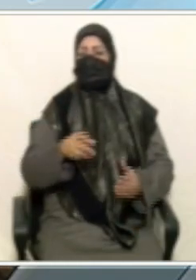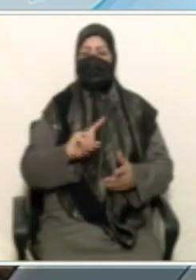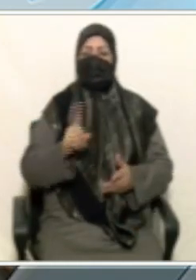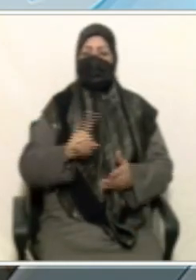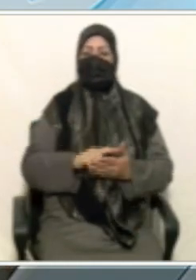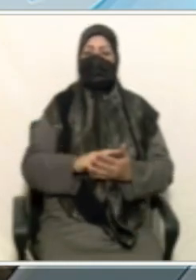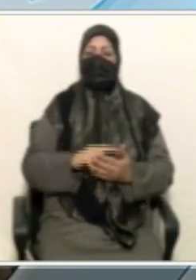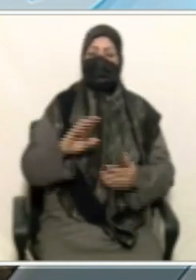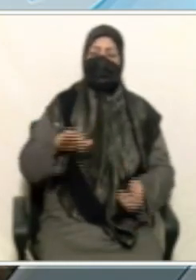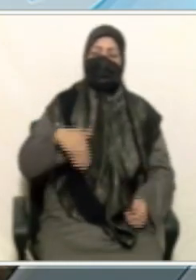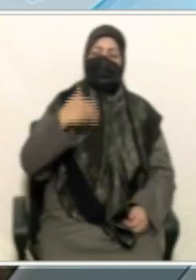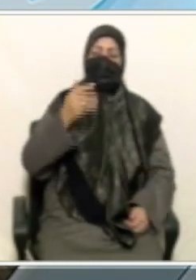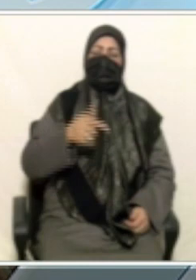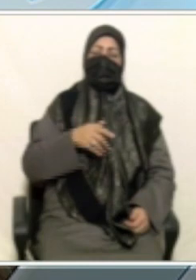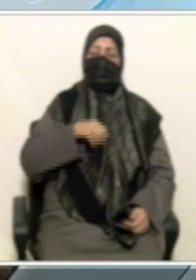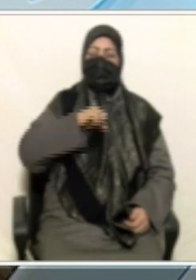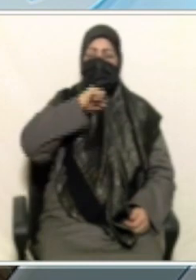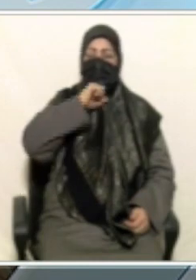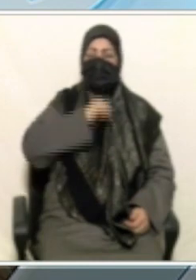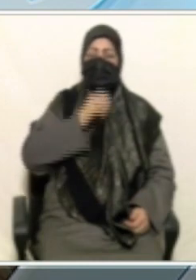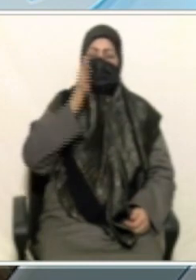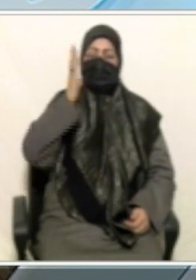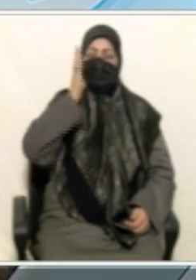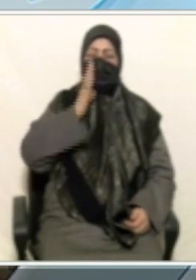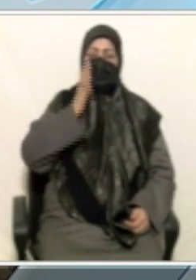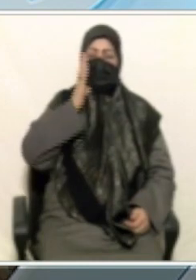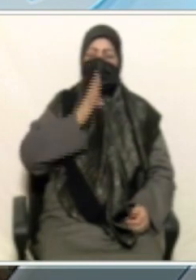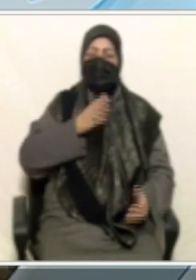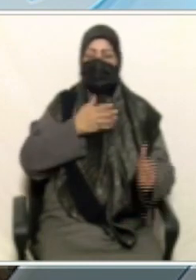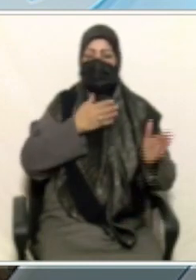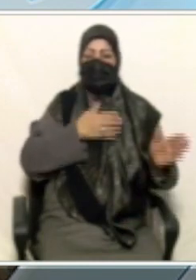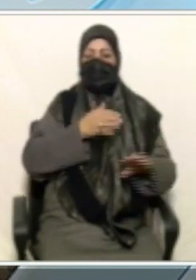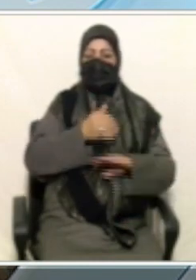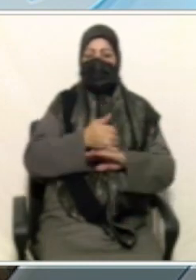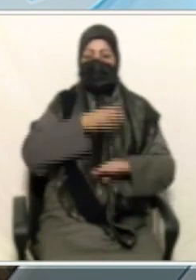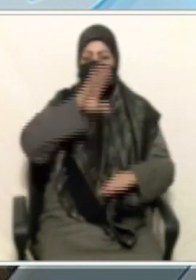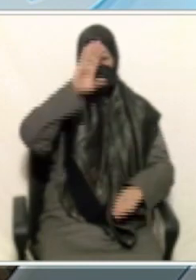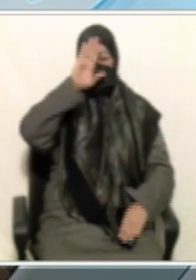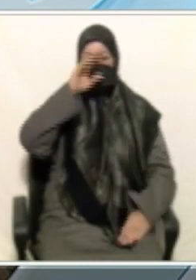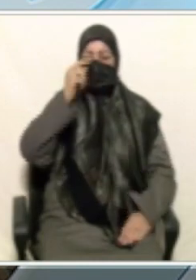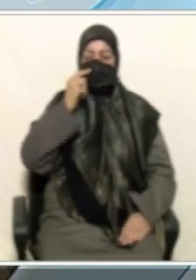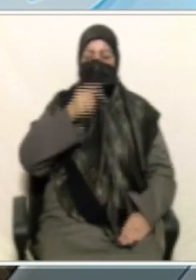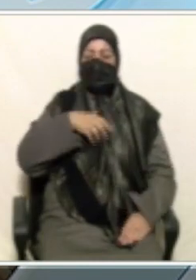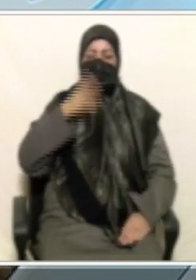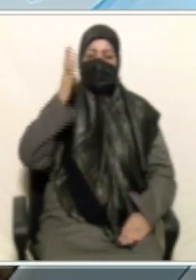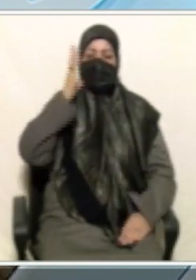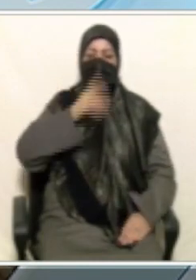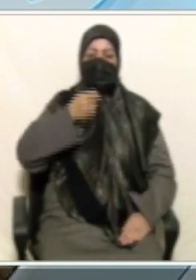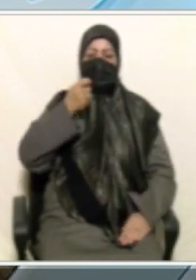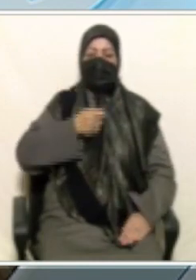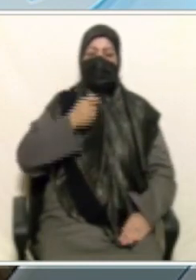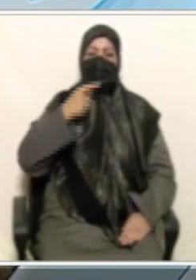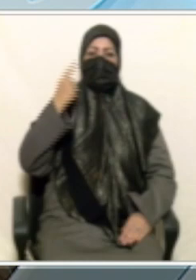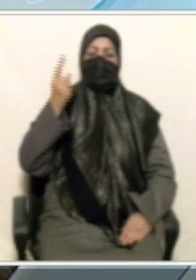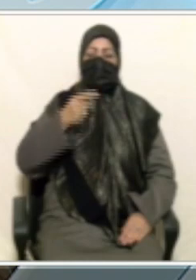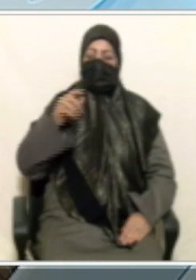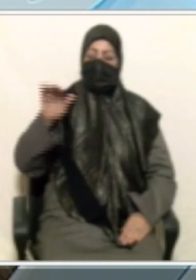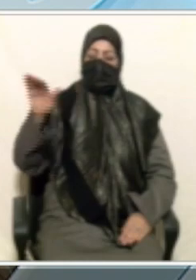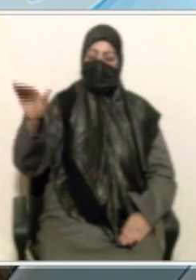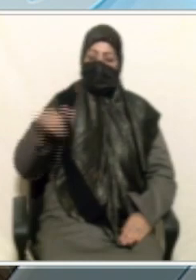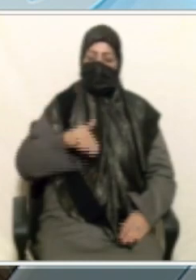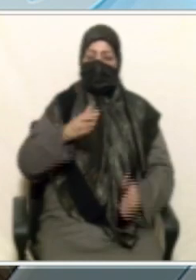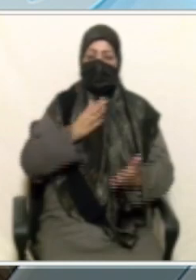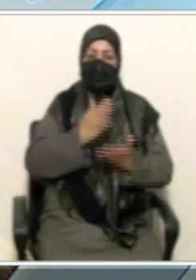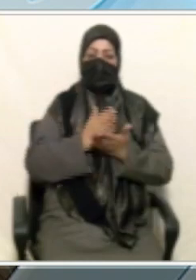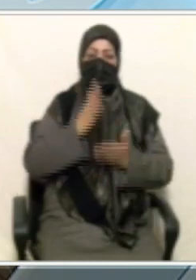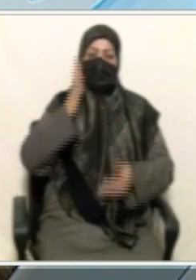كما أخرج الإمام مالك في موطئه، قال صلوات ربي وسلامه عليه: من أدرك ركعة من الصلاة فقد أدرك.